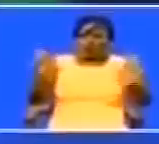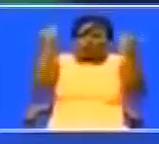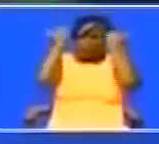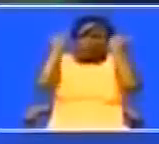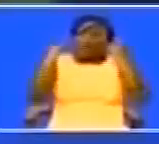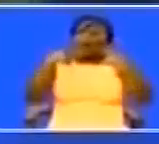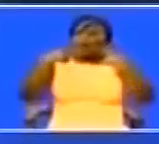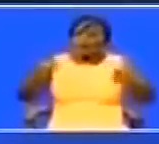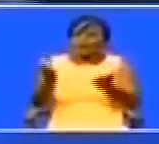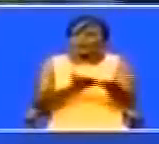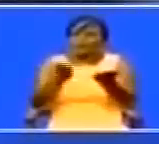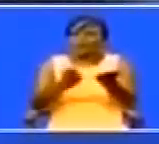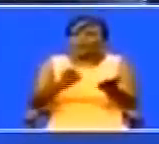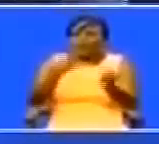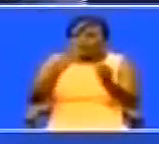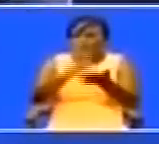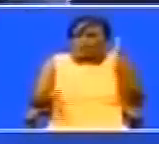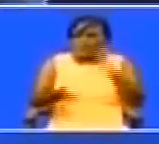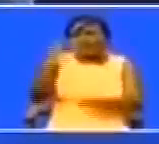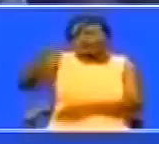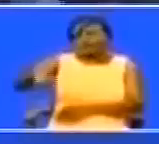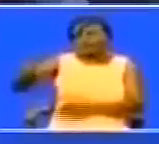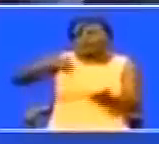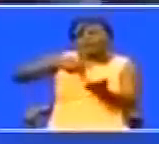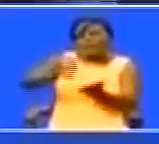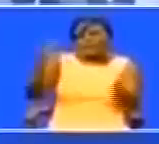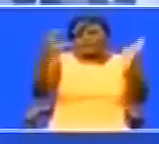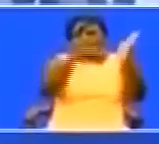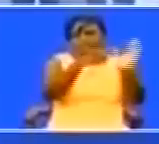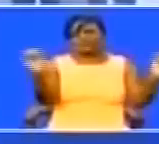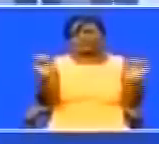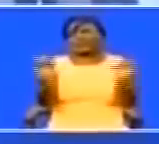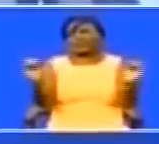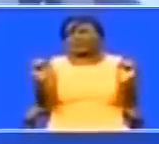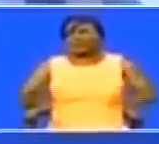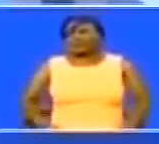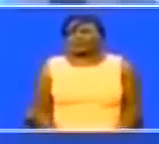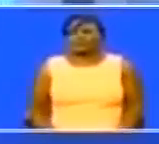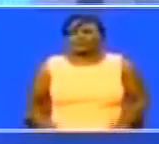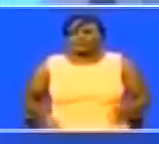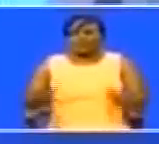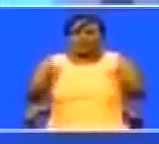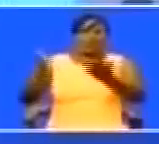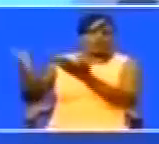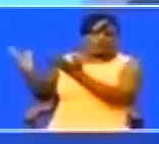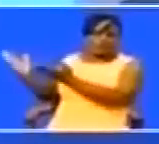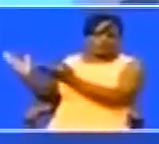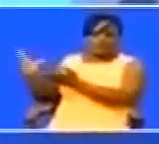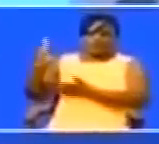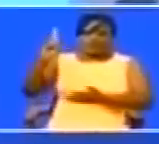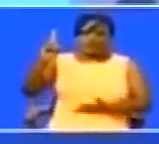ya kutangaza huduma bila idini na bila malipo ya matangazo. Hii ni barabara kwa jina Digo